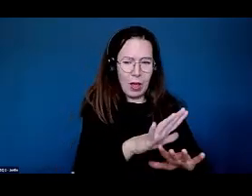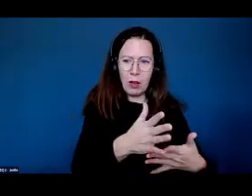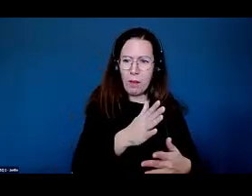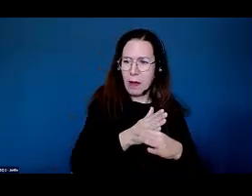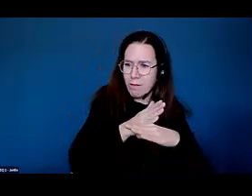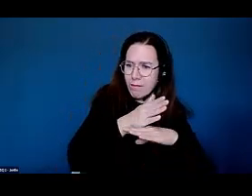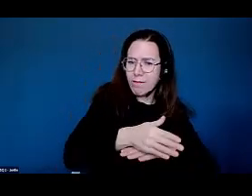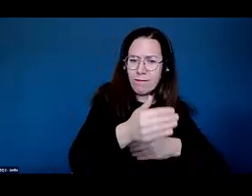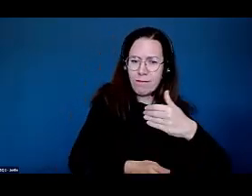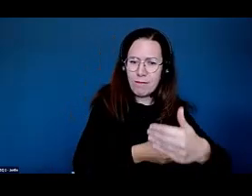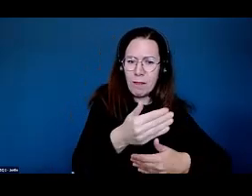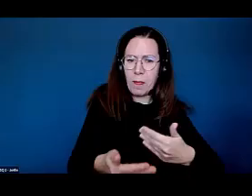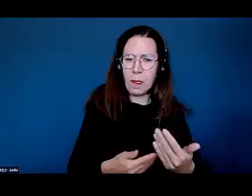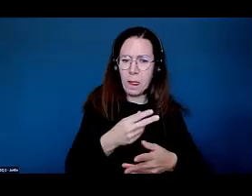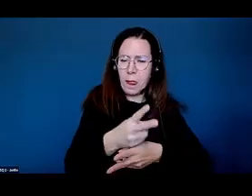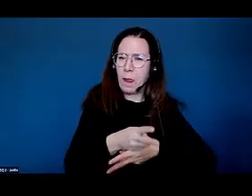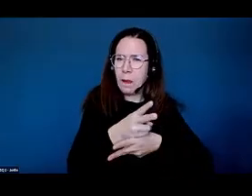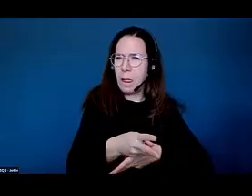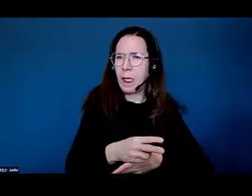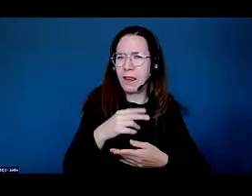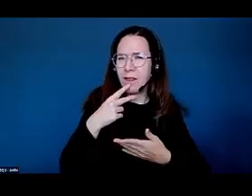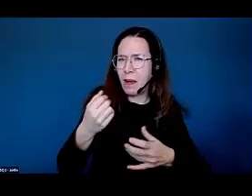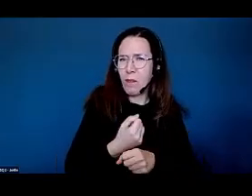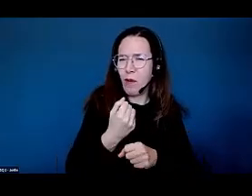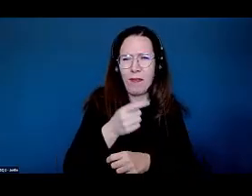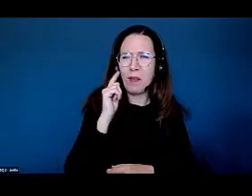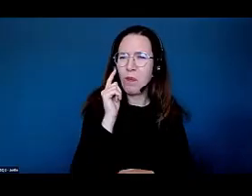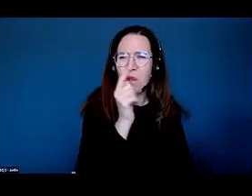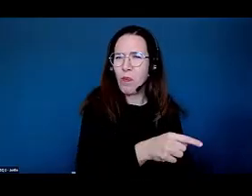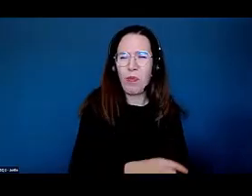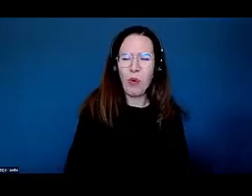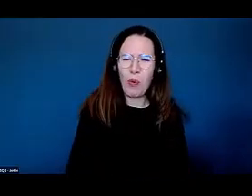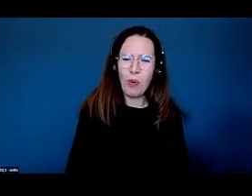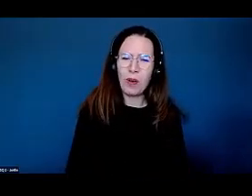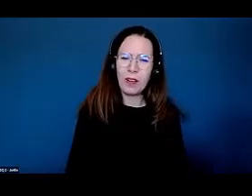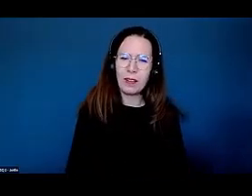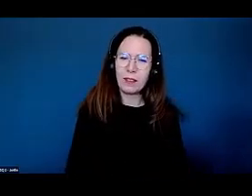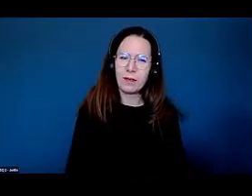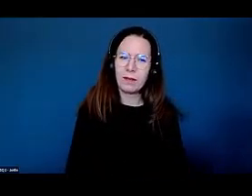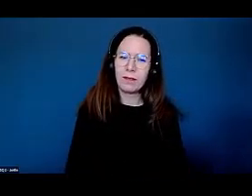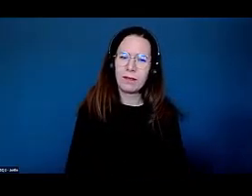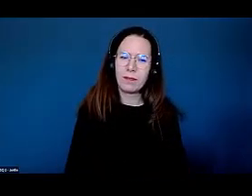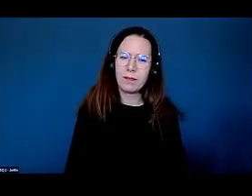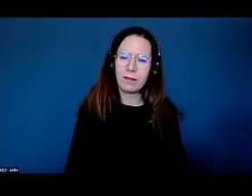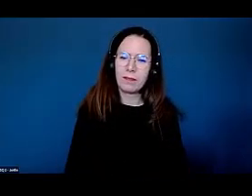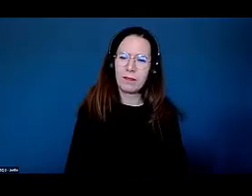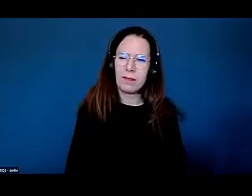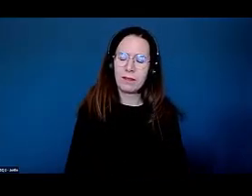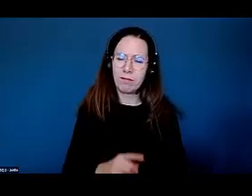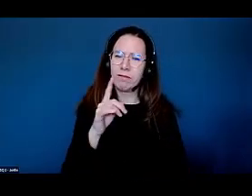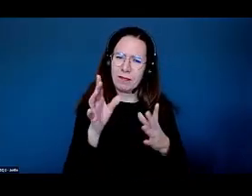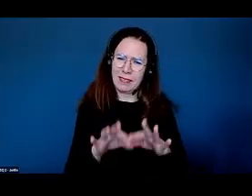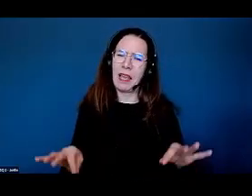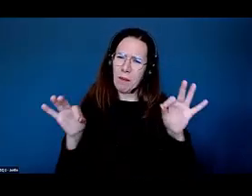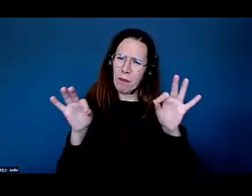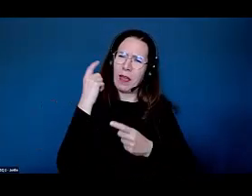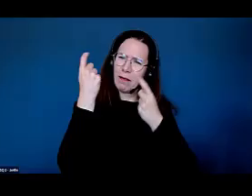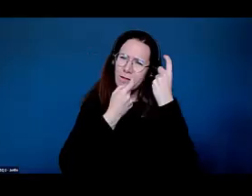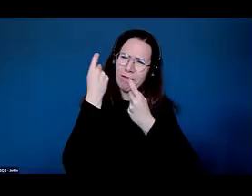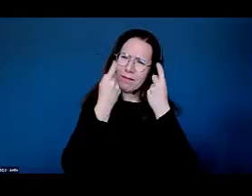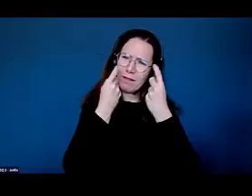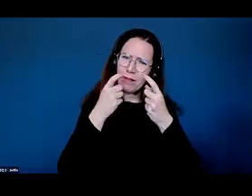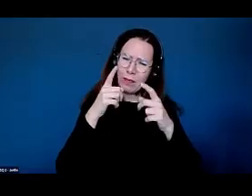personnes pour qui les soins n'ont pas été conçus. Voici des questions très importantes et on veut